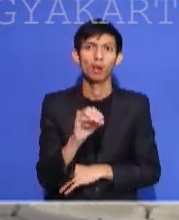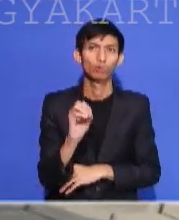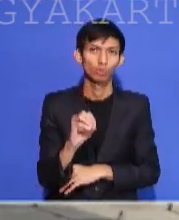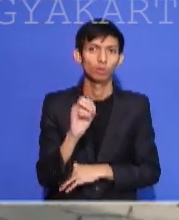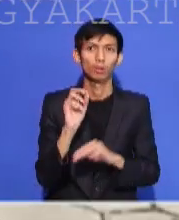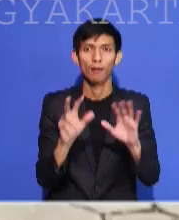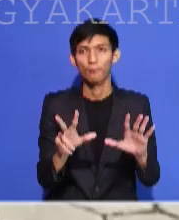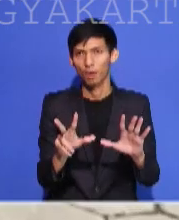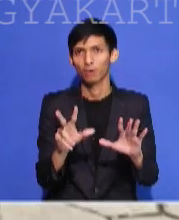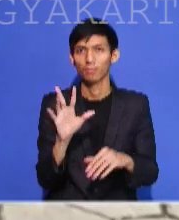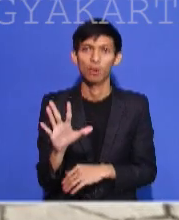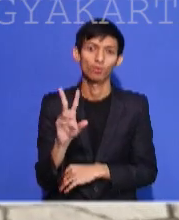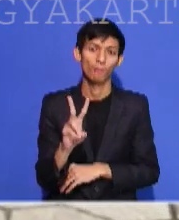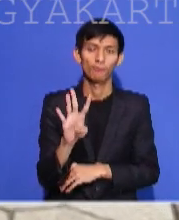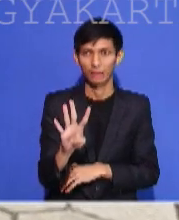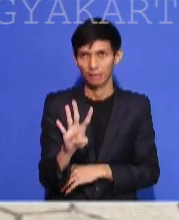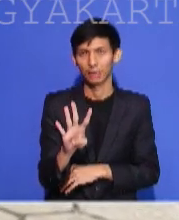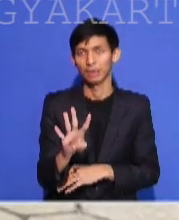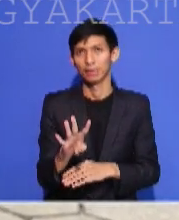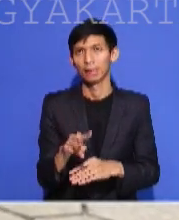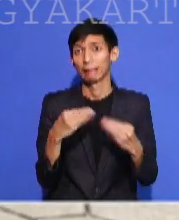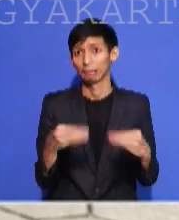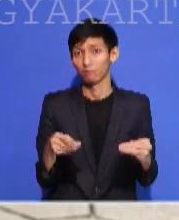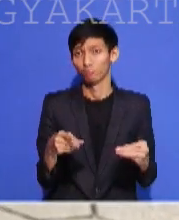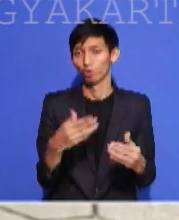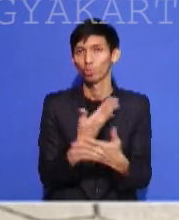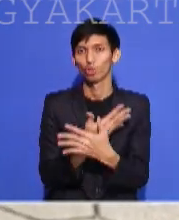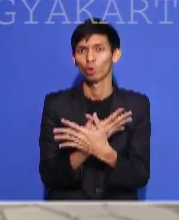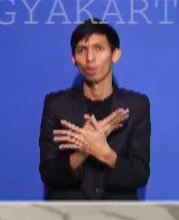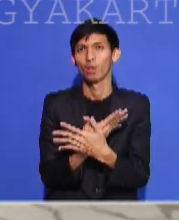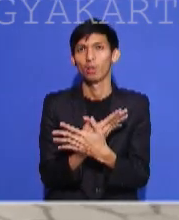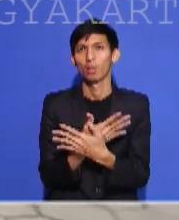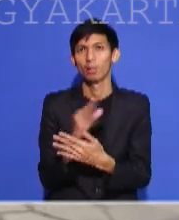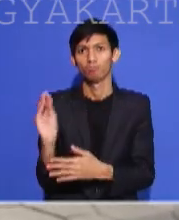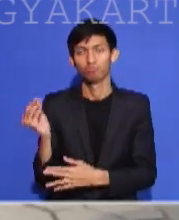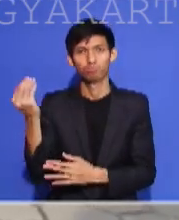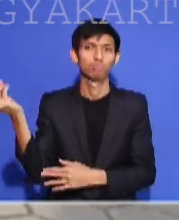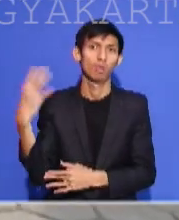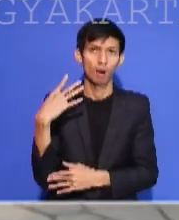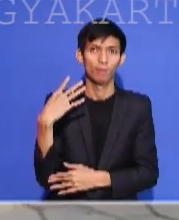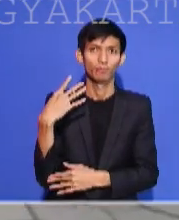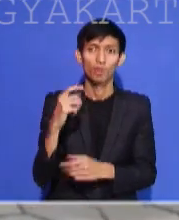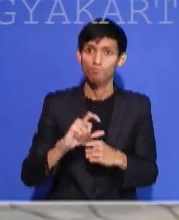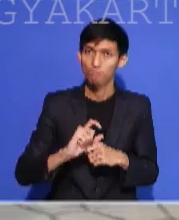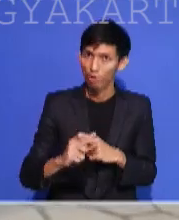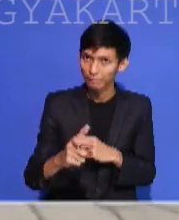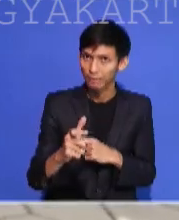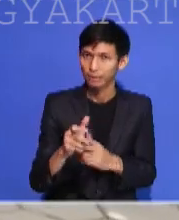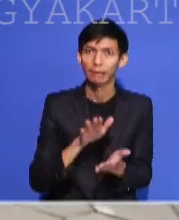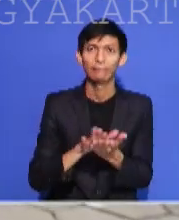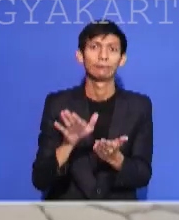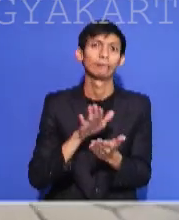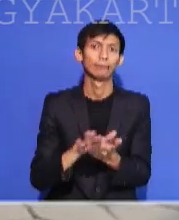628.364 lembar. Ketua KPU Gunung Kidul Asih Nuryanti mengatakan bahwa proses pendistribusian logistik